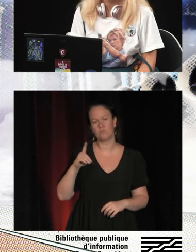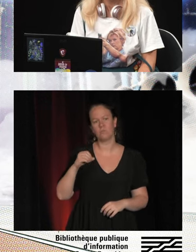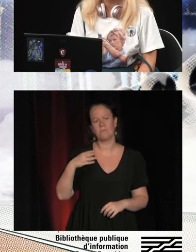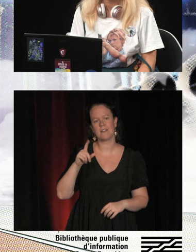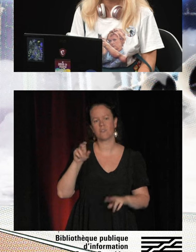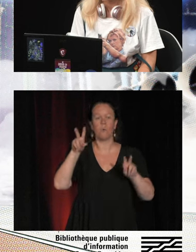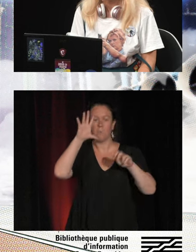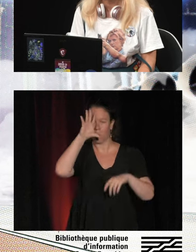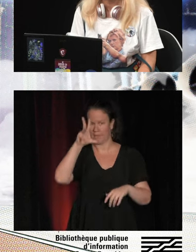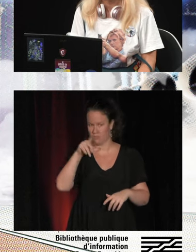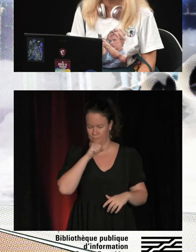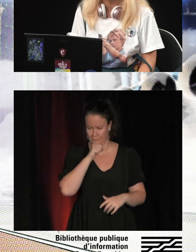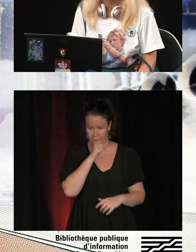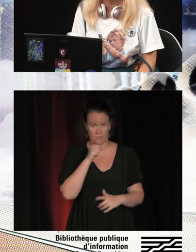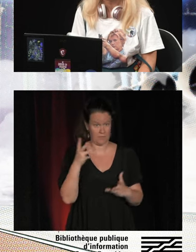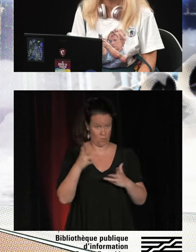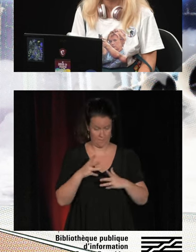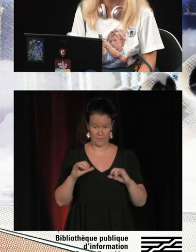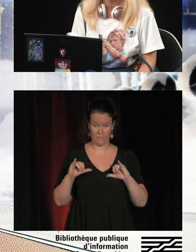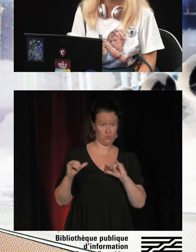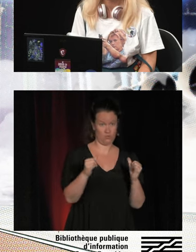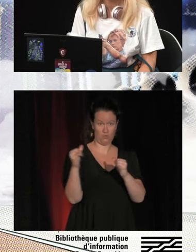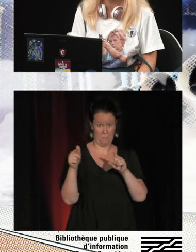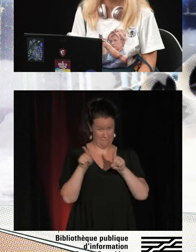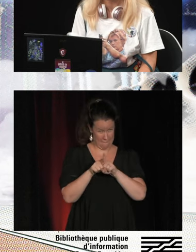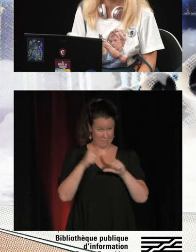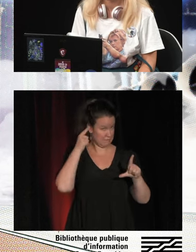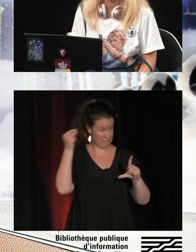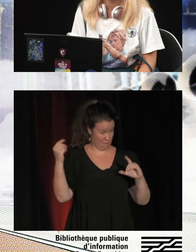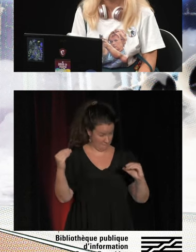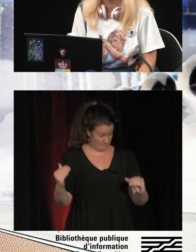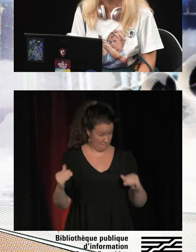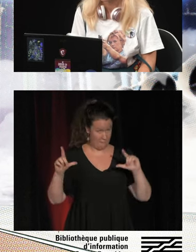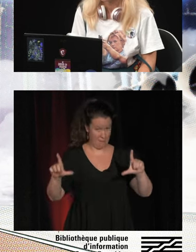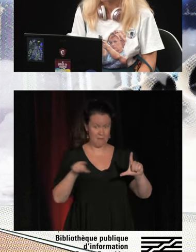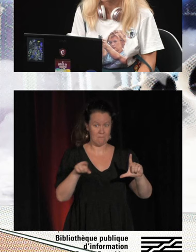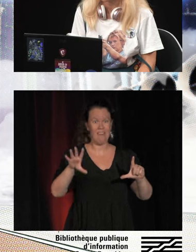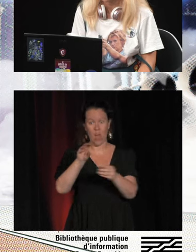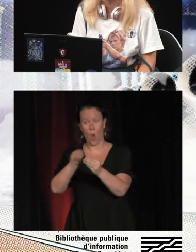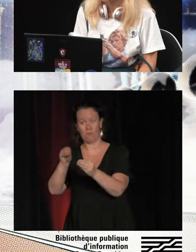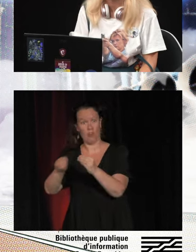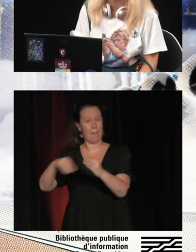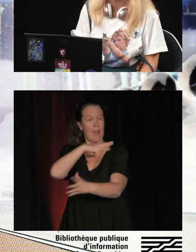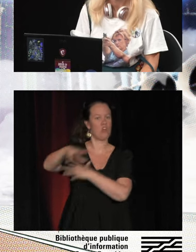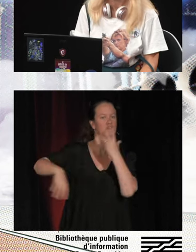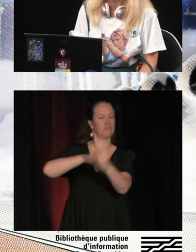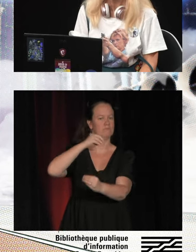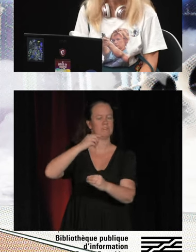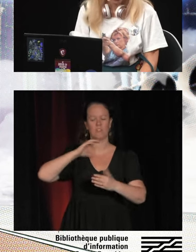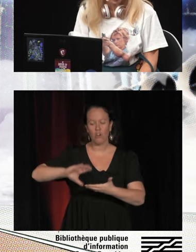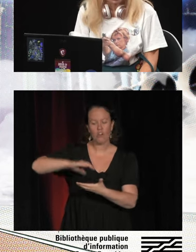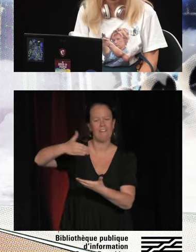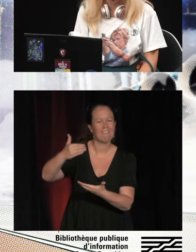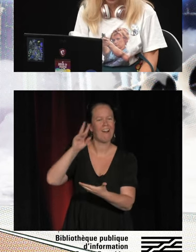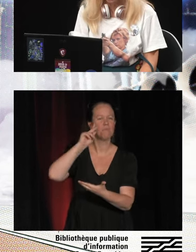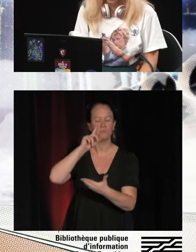Comment est-ce que je vais expliquer ça ? C'est le même jeu, sauf que tous les objets sont mélangés. Et donc, vous pouvez trouver n'importe quel objet dans n'importe quel coffre.